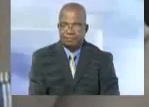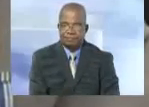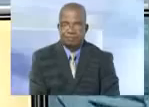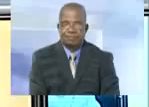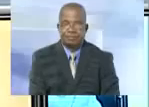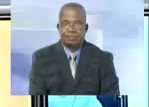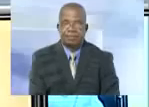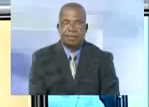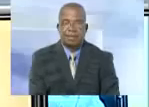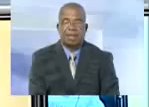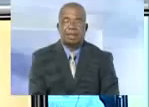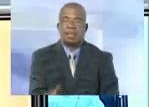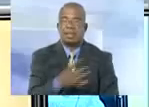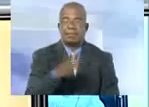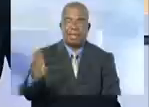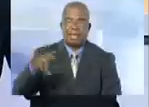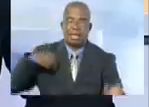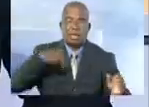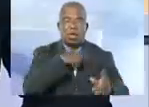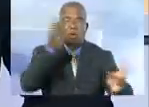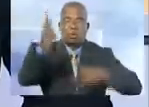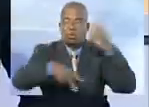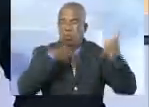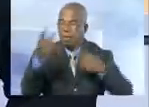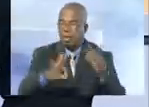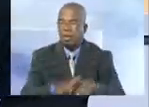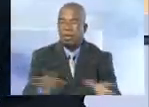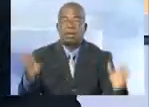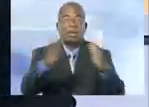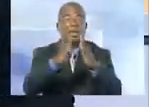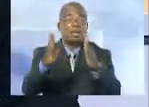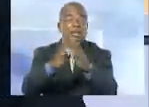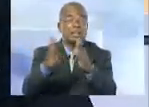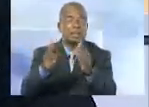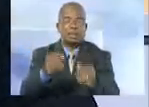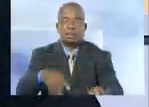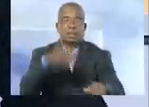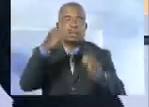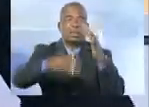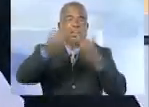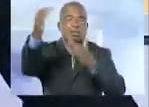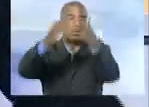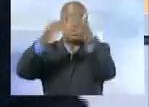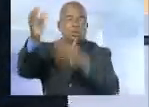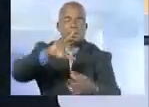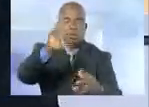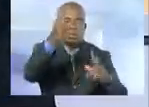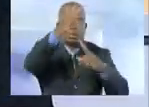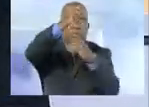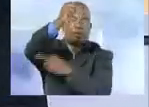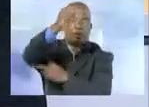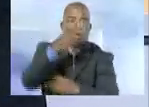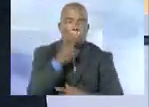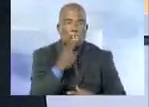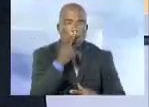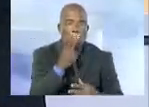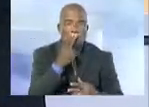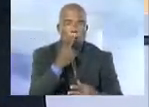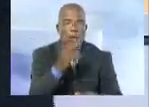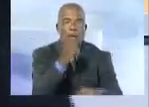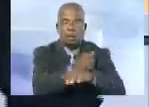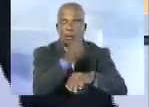transition. On va parler des travaux de construction du troisième pont d'Abidjan, le pont Henri Conan Bédier. Et bien, pour l'avancement